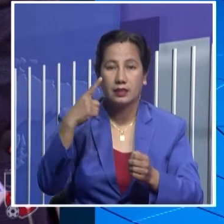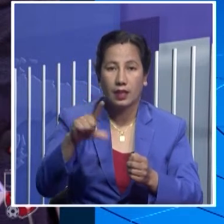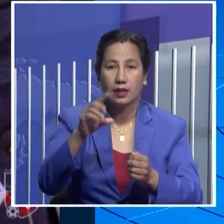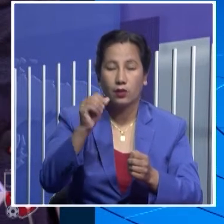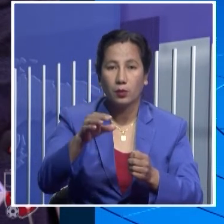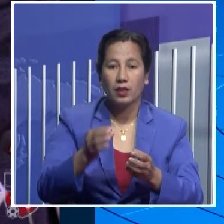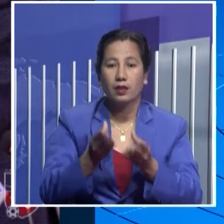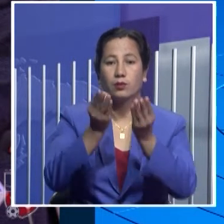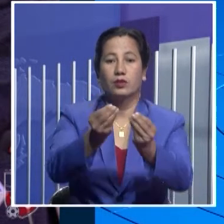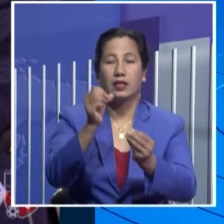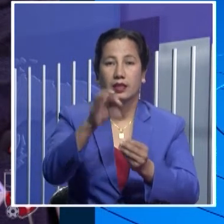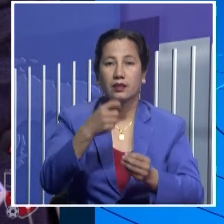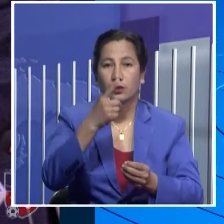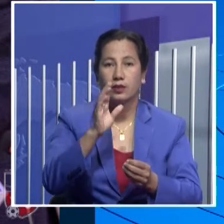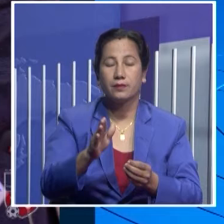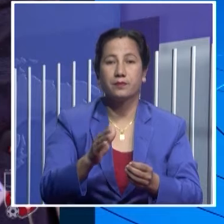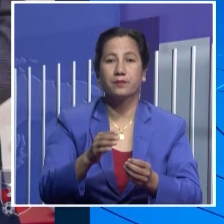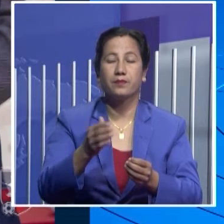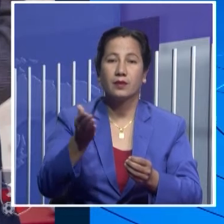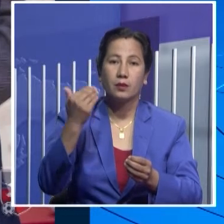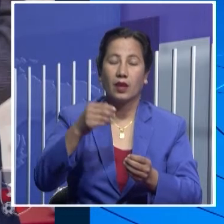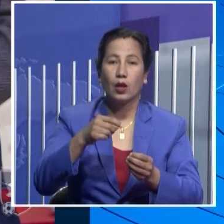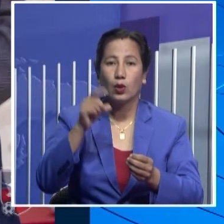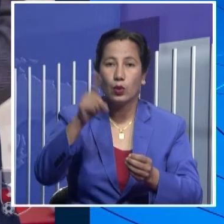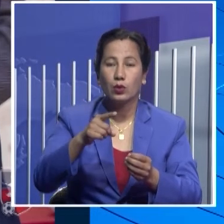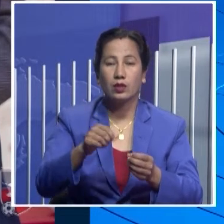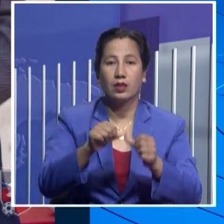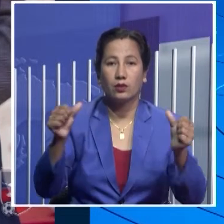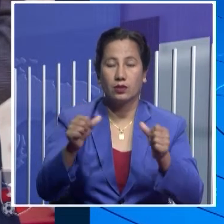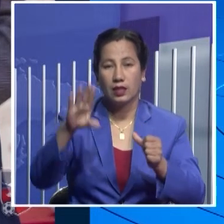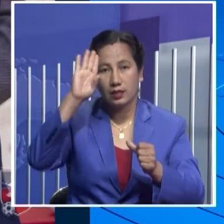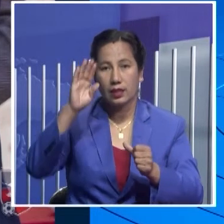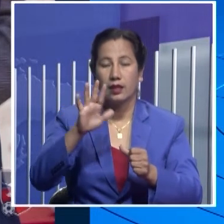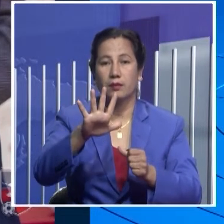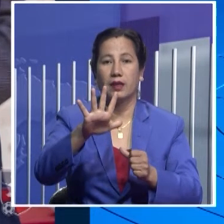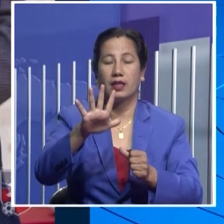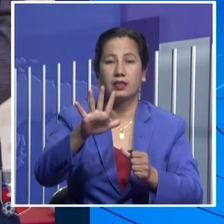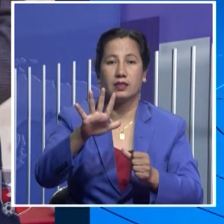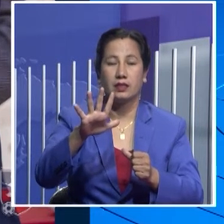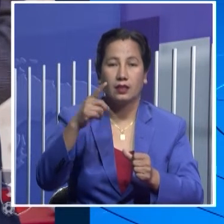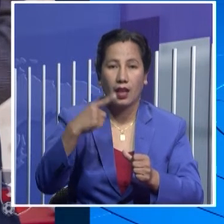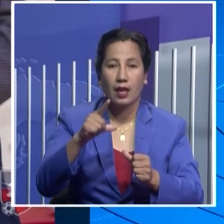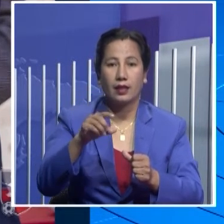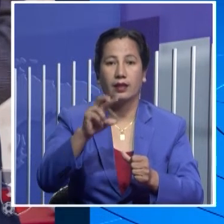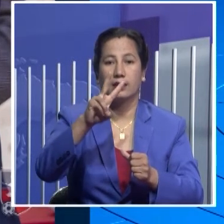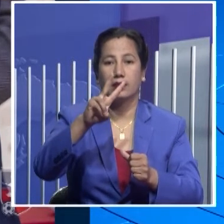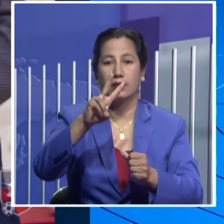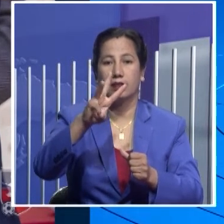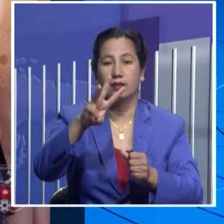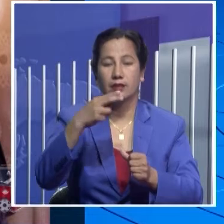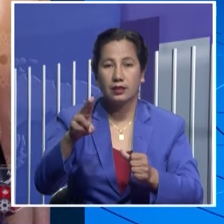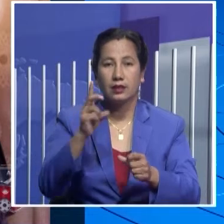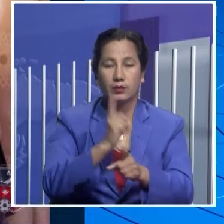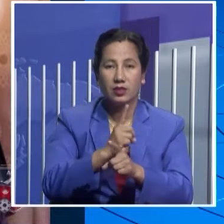रुपियाँ पुरस्कार दिने घोषणा गरेको थियो। पूर्व घोषणा अनुसार सरकारले खेलाडीलाई 5,00,000, 3 प्रशिक्षकलाई जनही 3,00,000